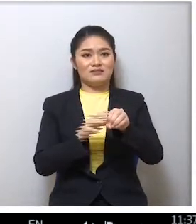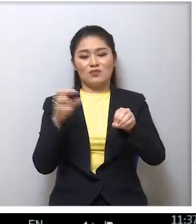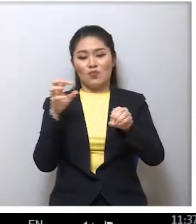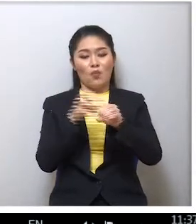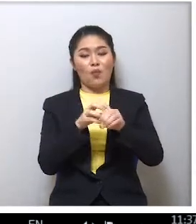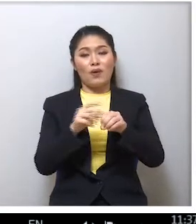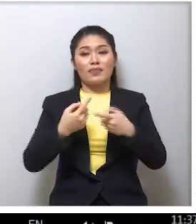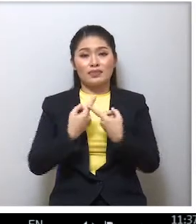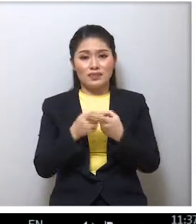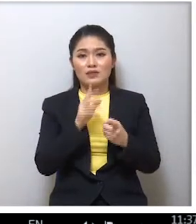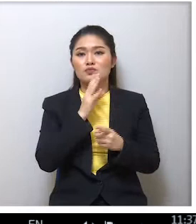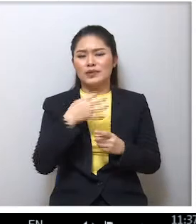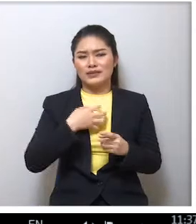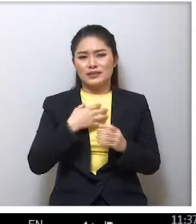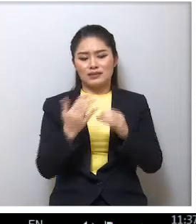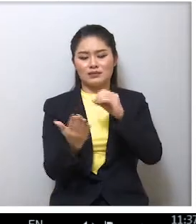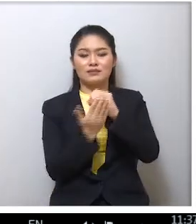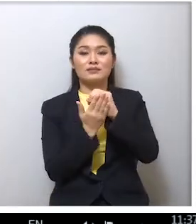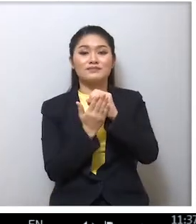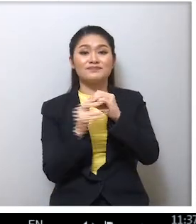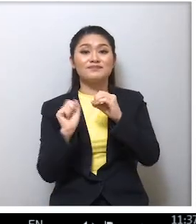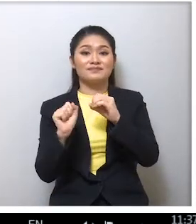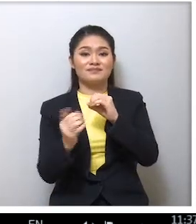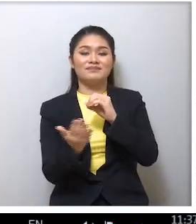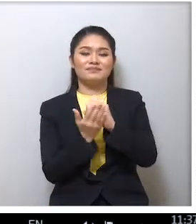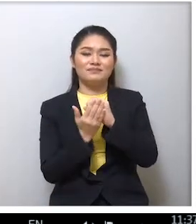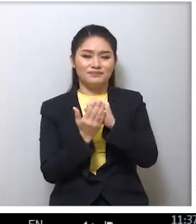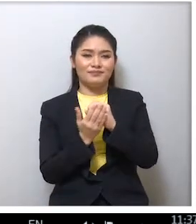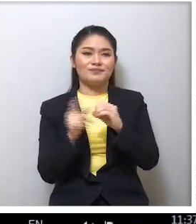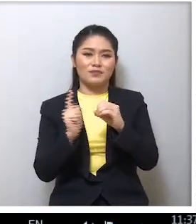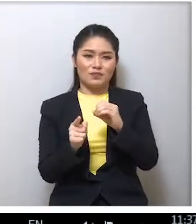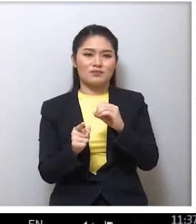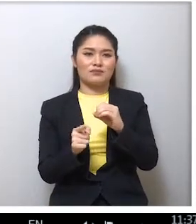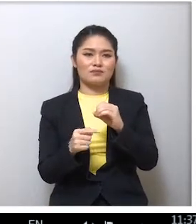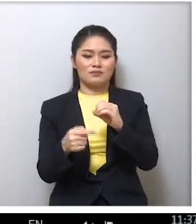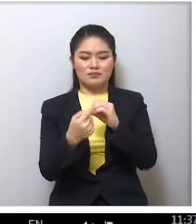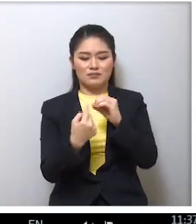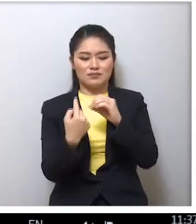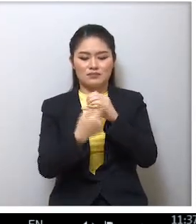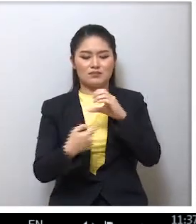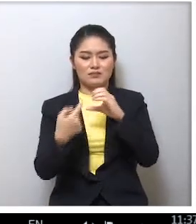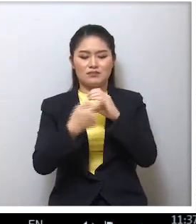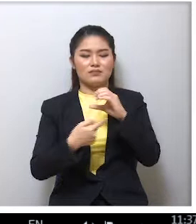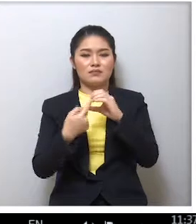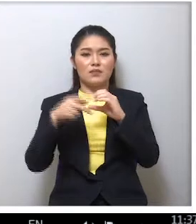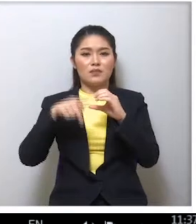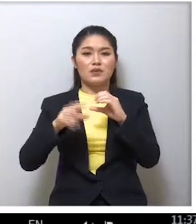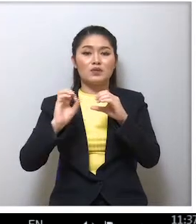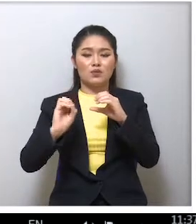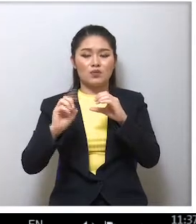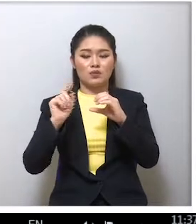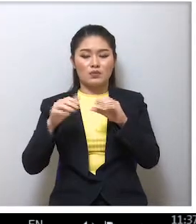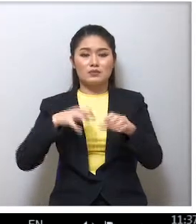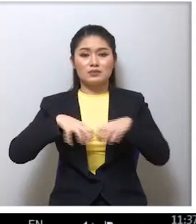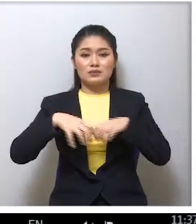ยแต่เราต้องการใส่แค่หน้าเดียวใช่ไหมครับเพราะนั้นเราต้องจัดการตัวนี้ให้เป็นโพลีกอนก่อนโ